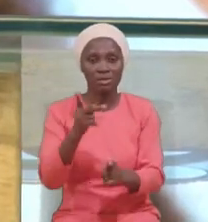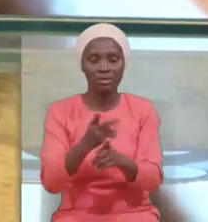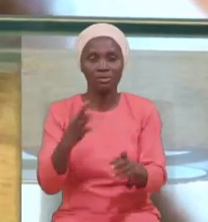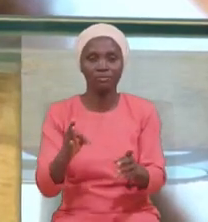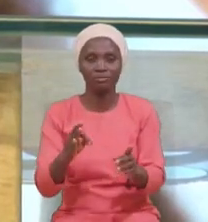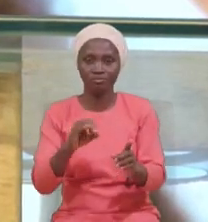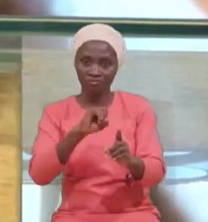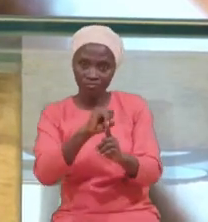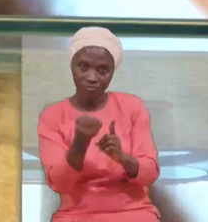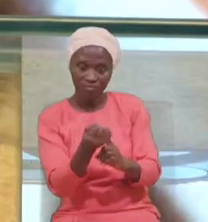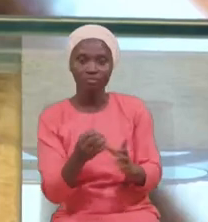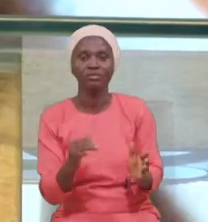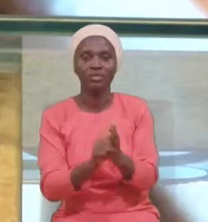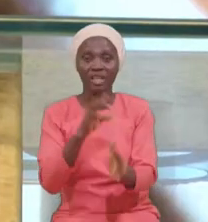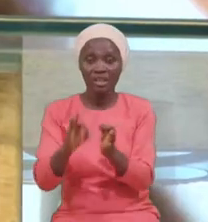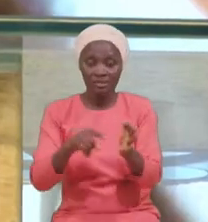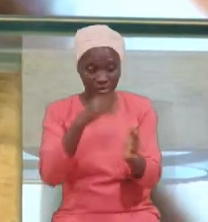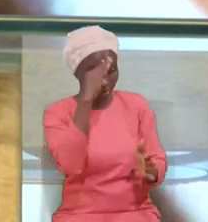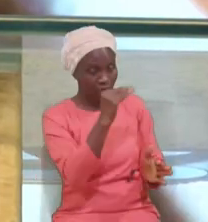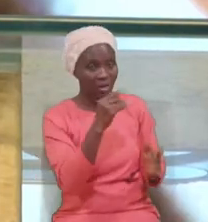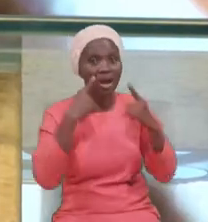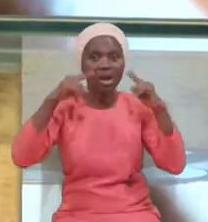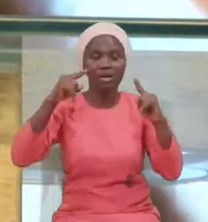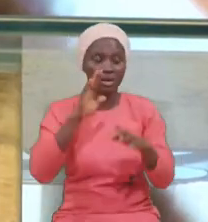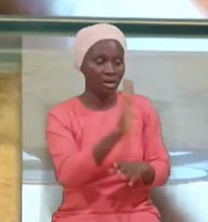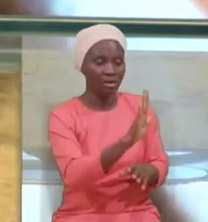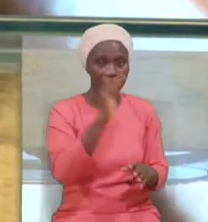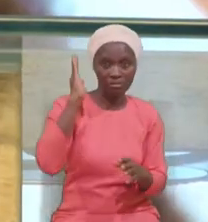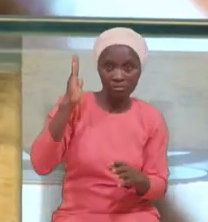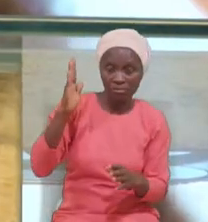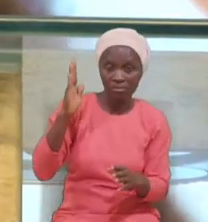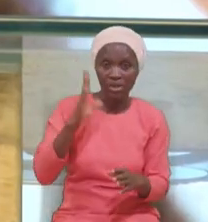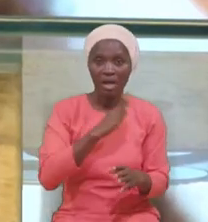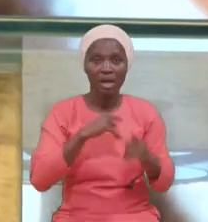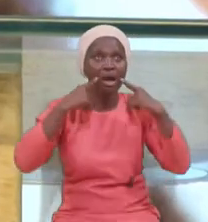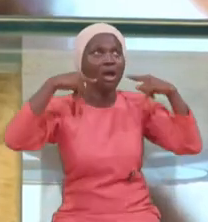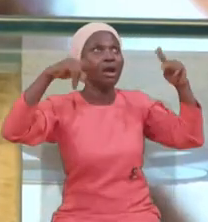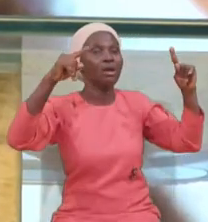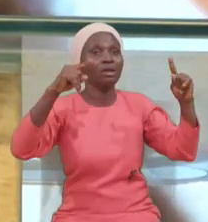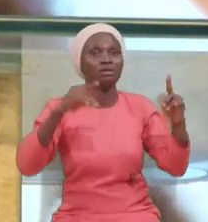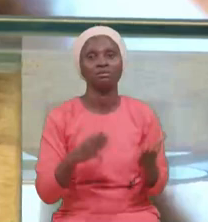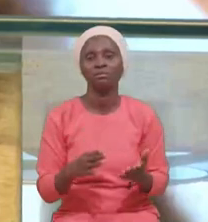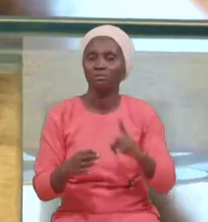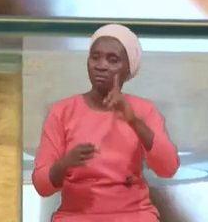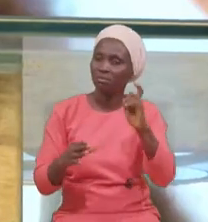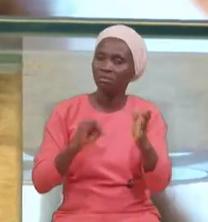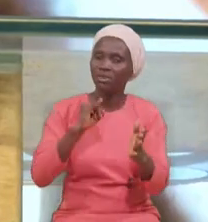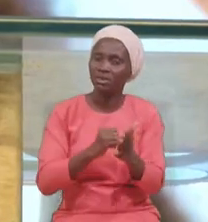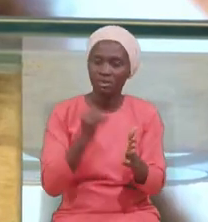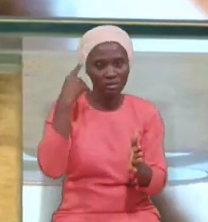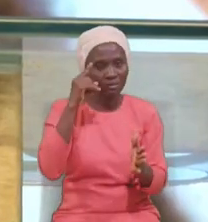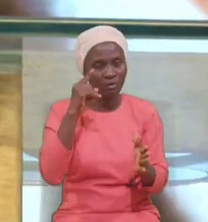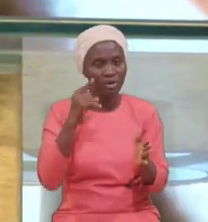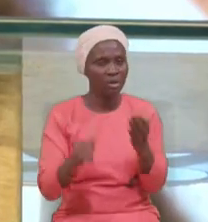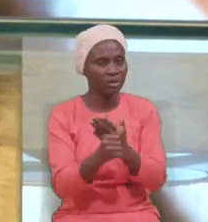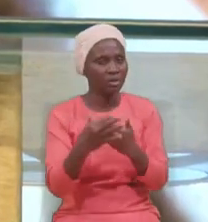situations où il faut la sagesse. Si l'homme-là a publié tout et que c'est pour le danger de sa vie, vous voyez que